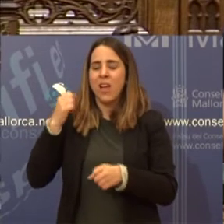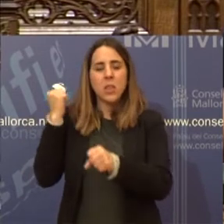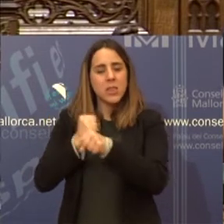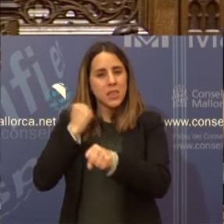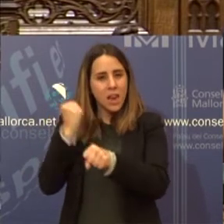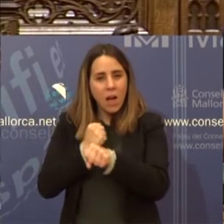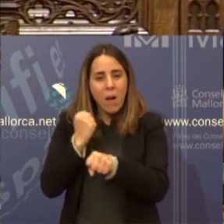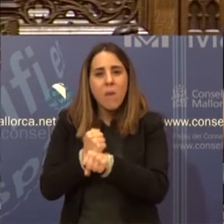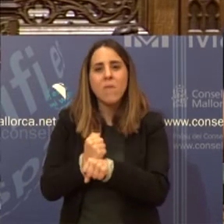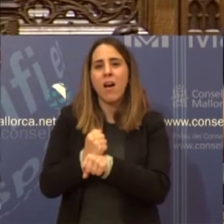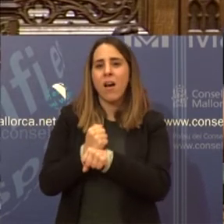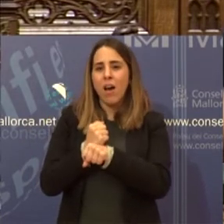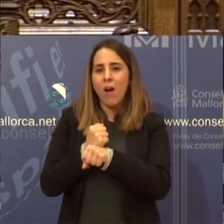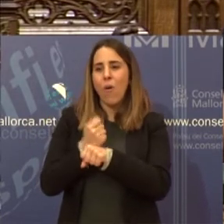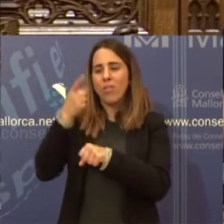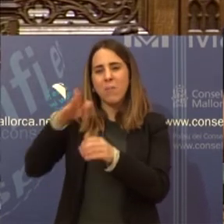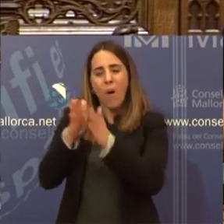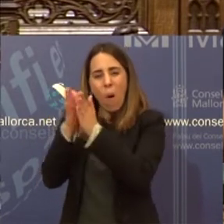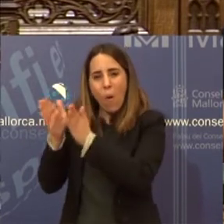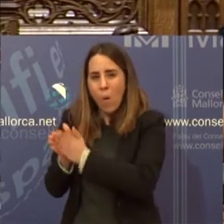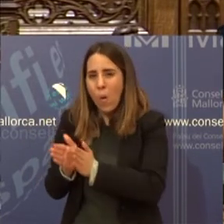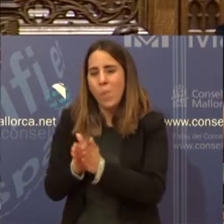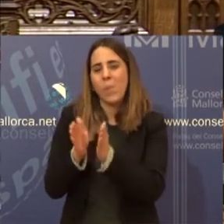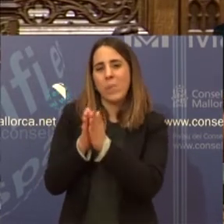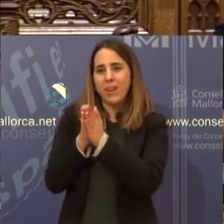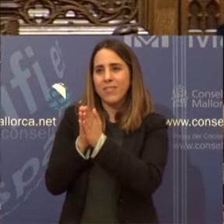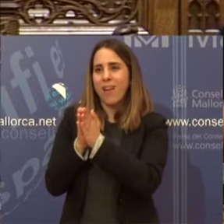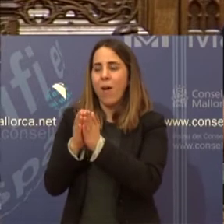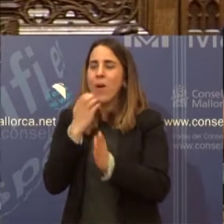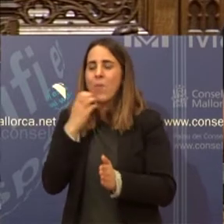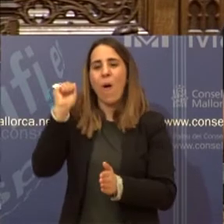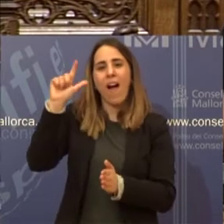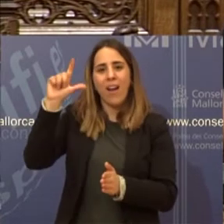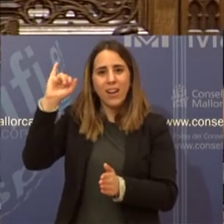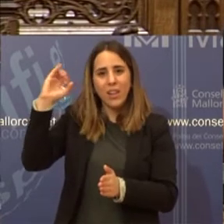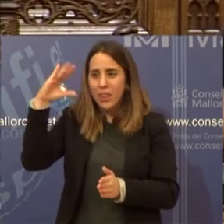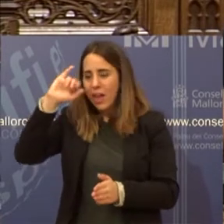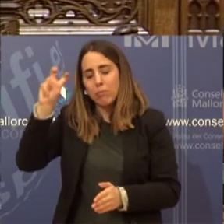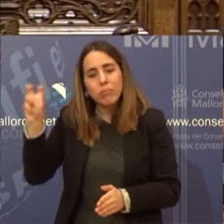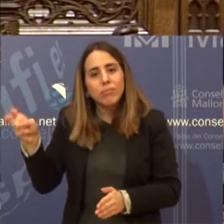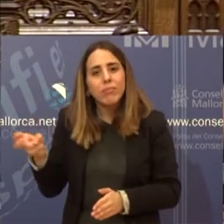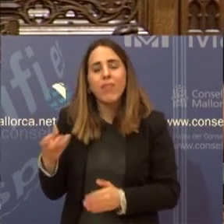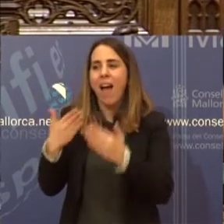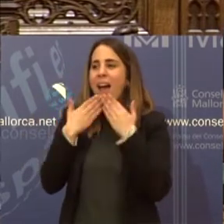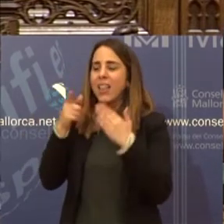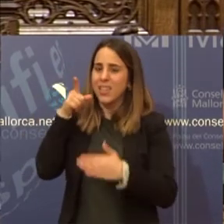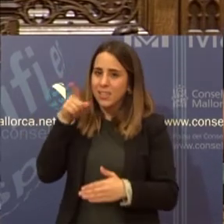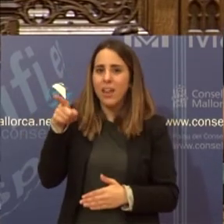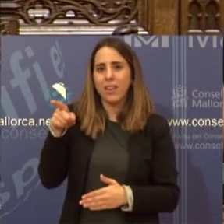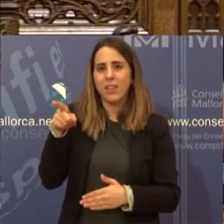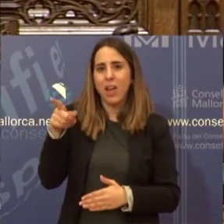tota la feina que ha fet de més per apoyar els seus companys, com ha comentat, d'en Alicia, etc. Gràcies a